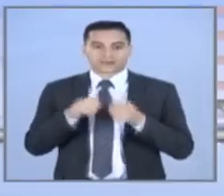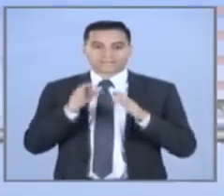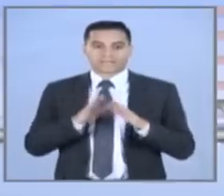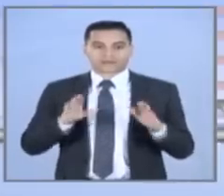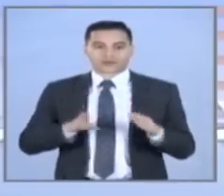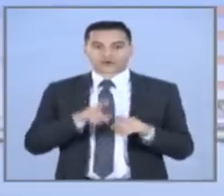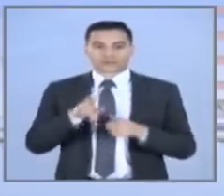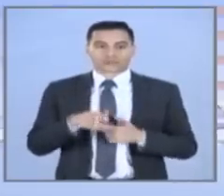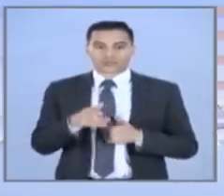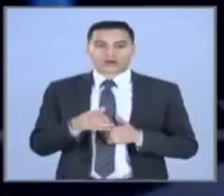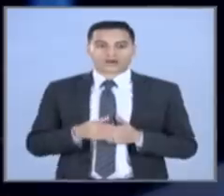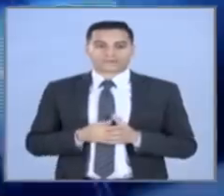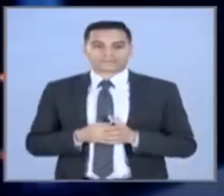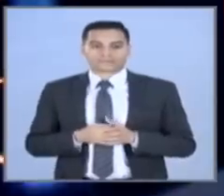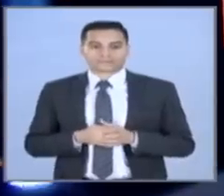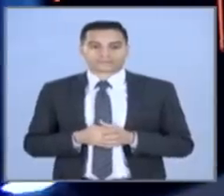ومسرح، والسؤال هو